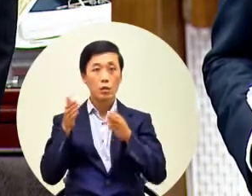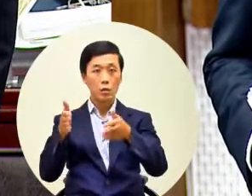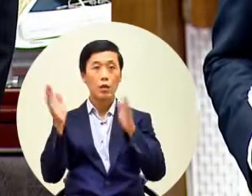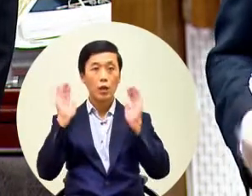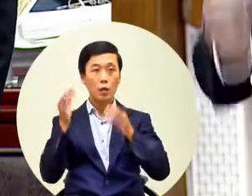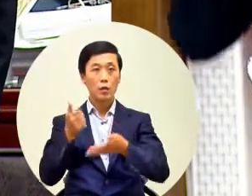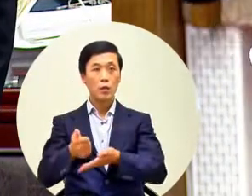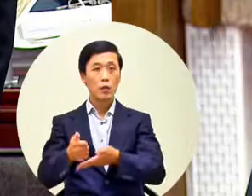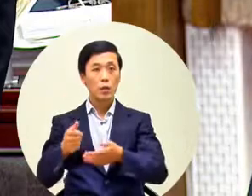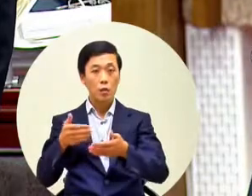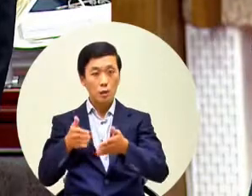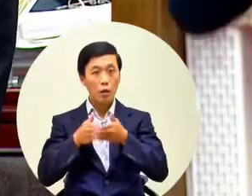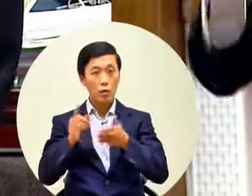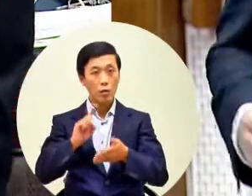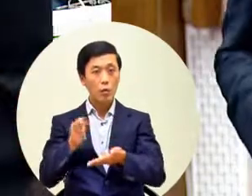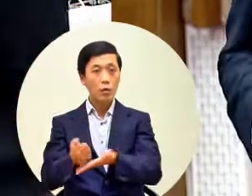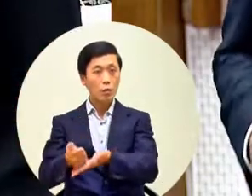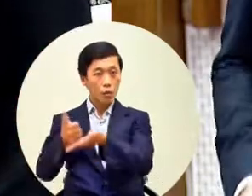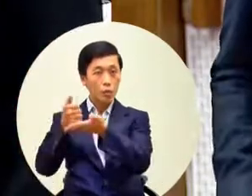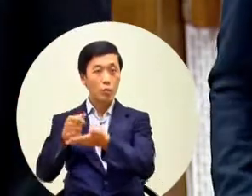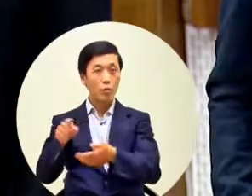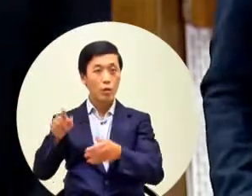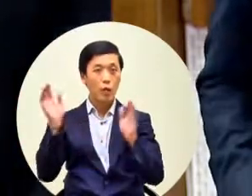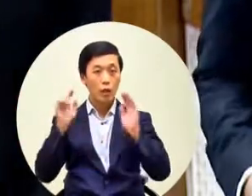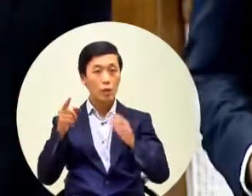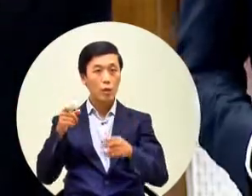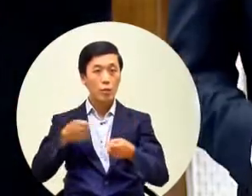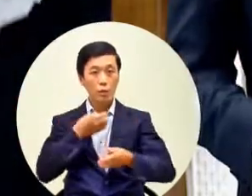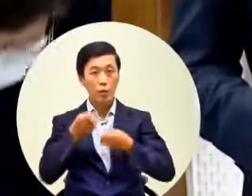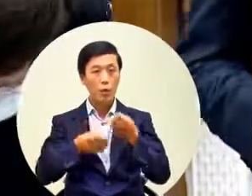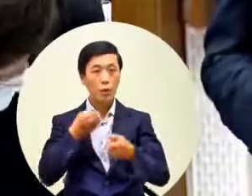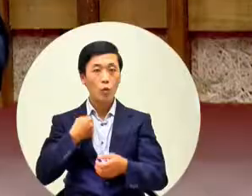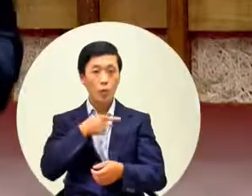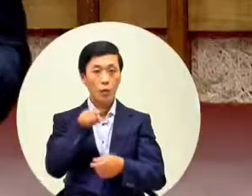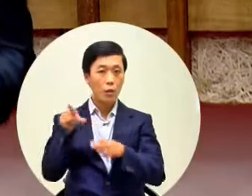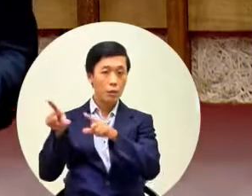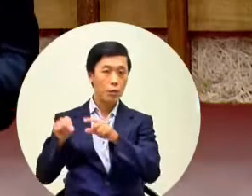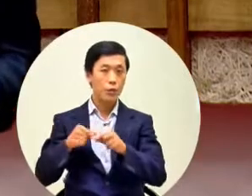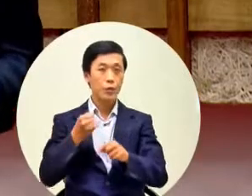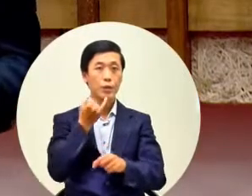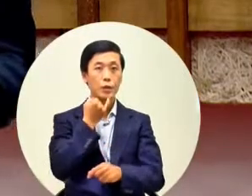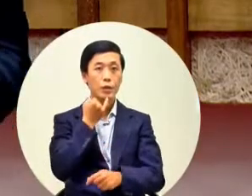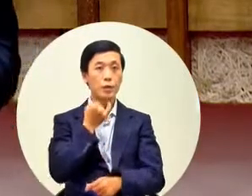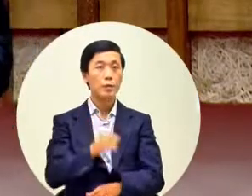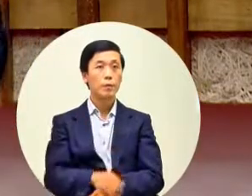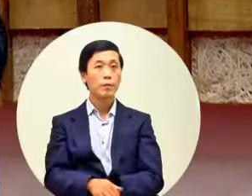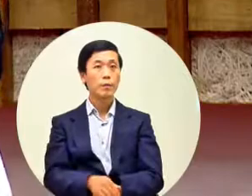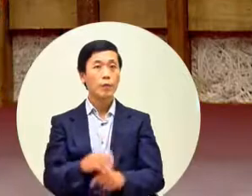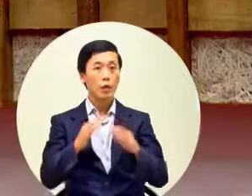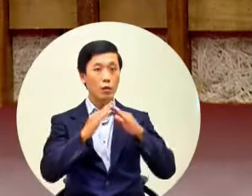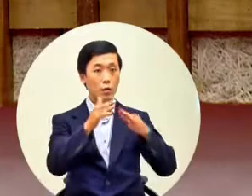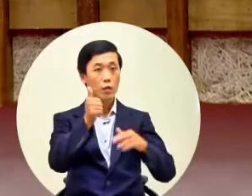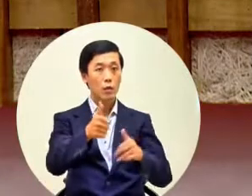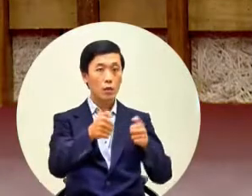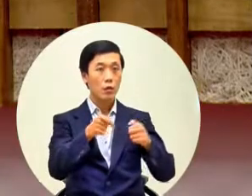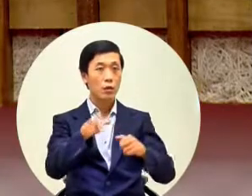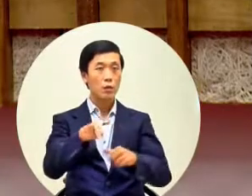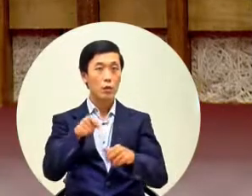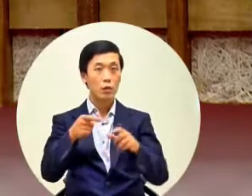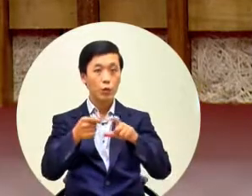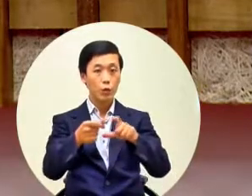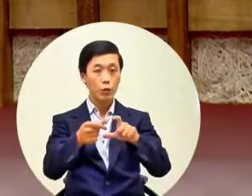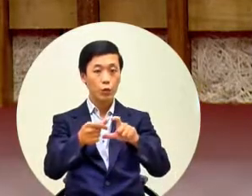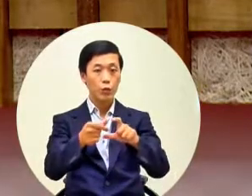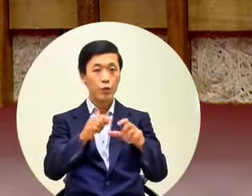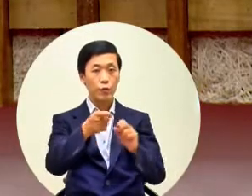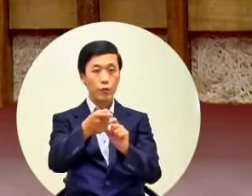求听他们的声音，这样。 好，谢谢市长。那至于这个区域周边的一些发